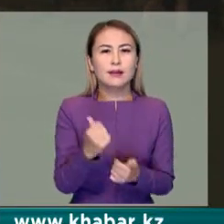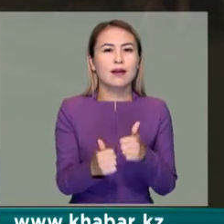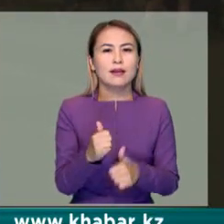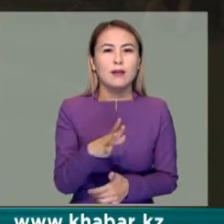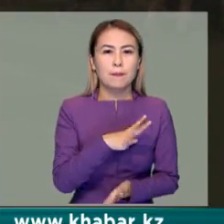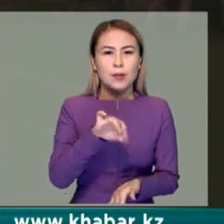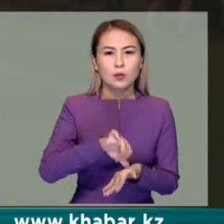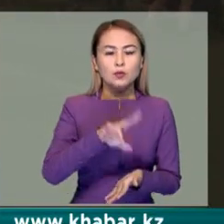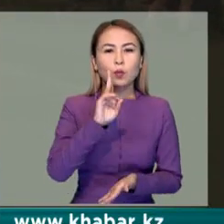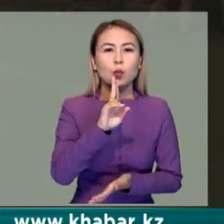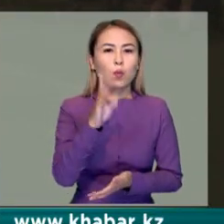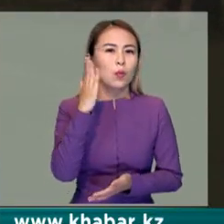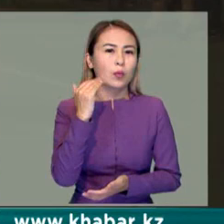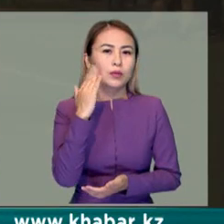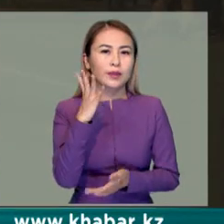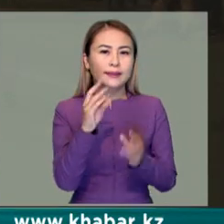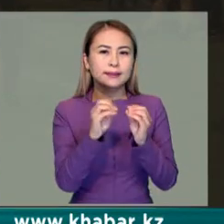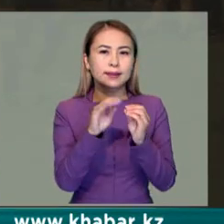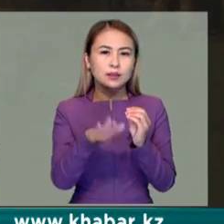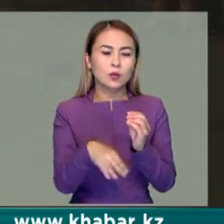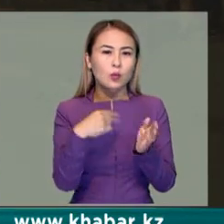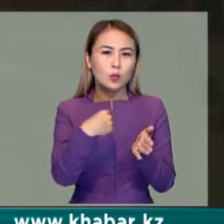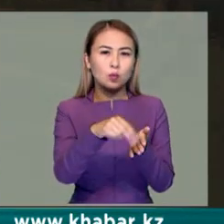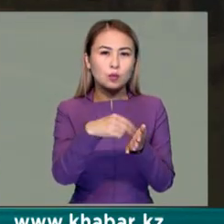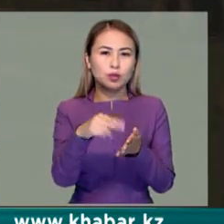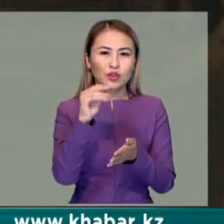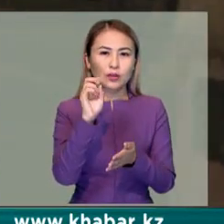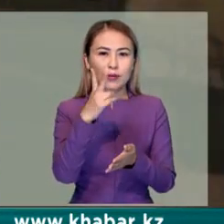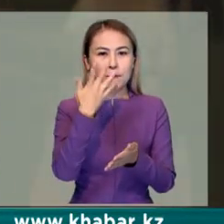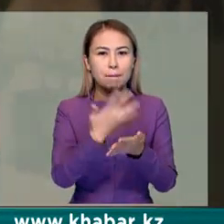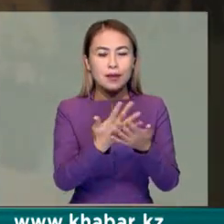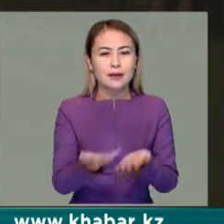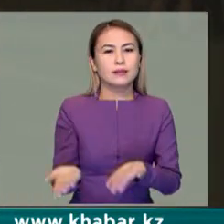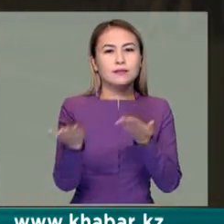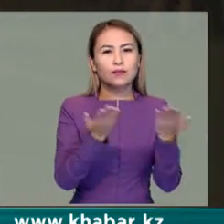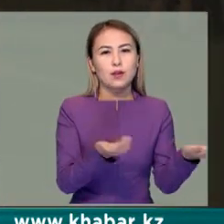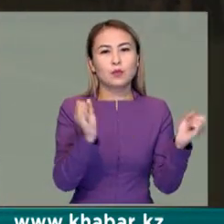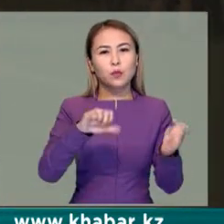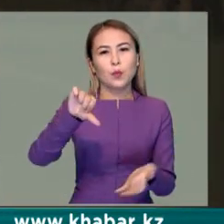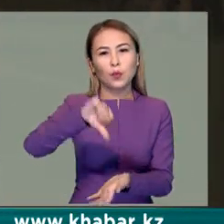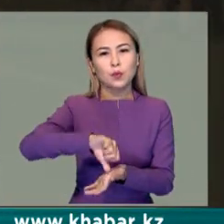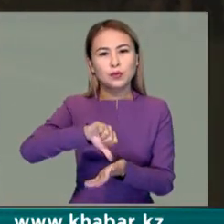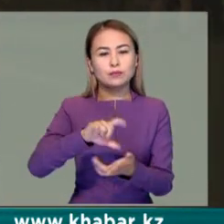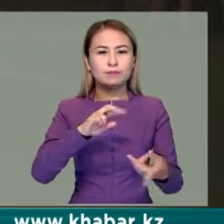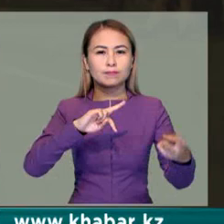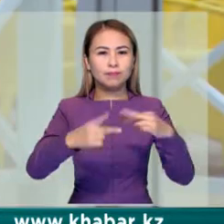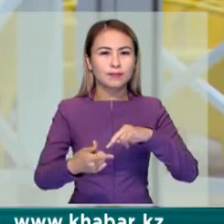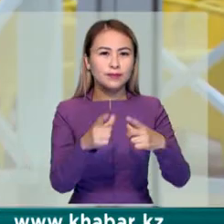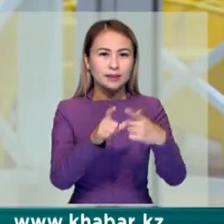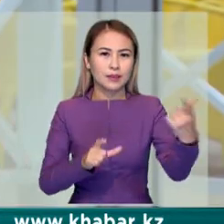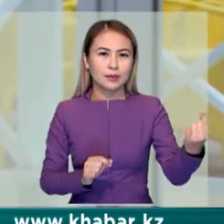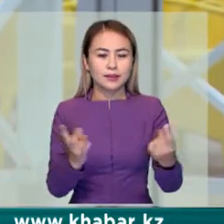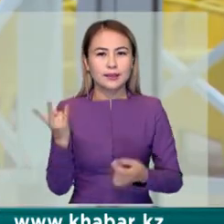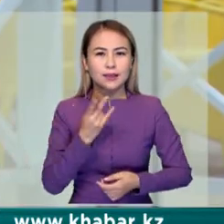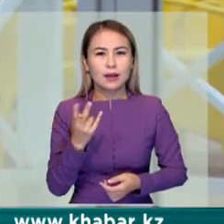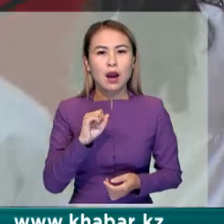өткіздік. Оған қатысу өте оңай. 10 мың теңгеге сауда жасаған чекті акцияға қатысуға мүмкіндік беретін купонға ауыстыру керек.